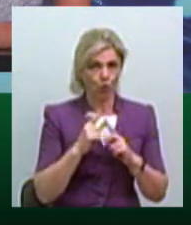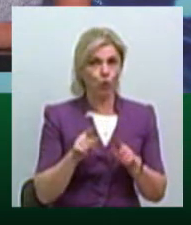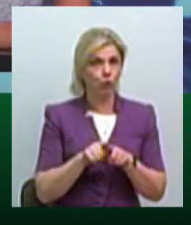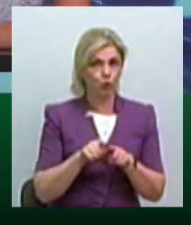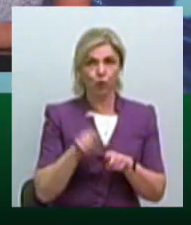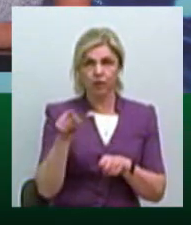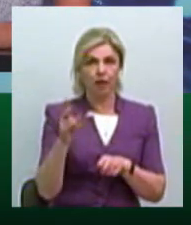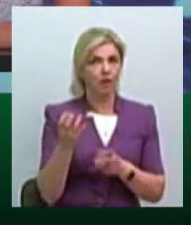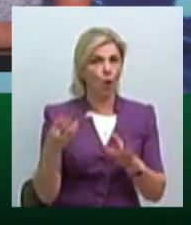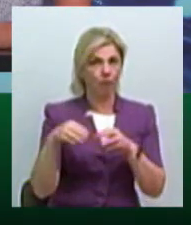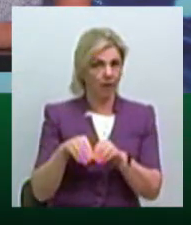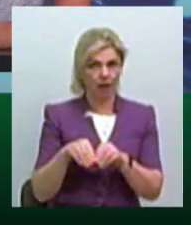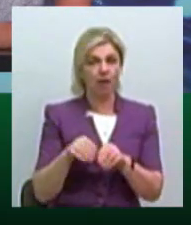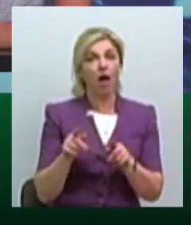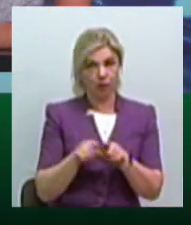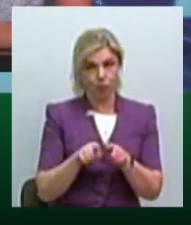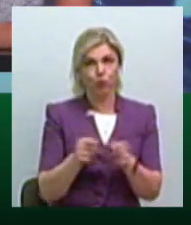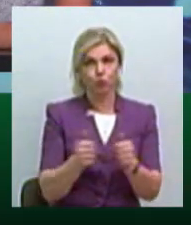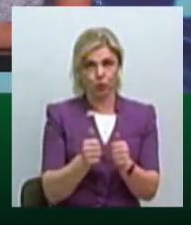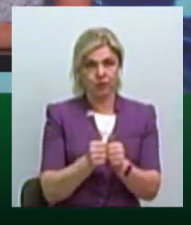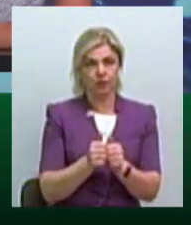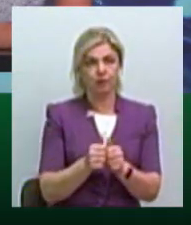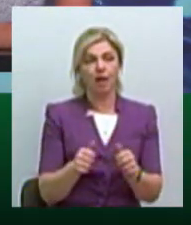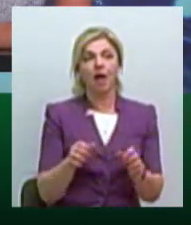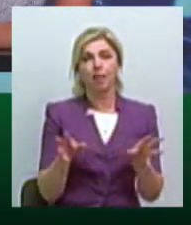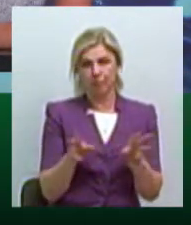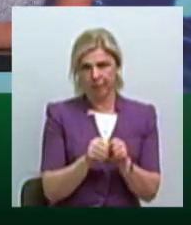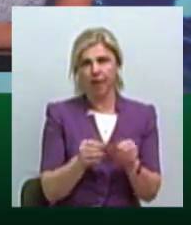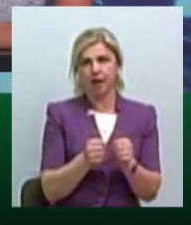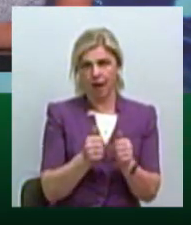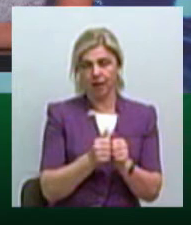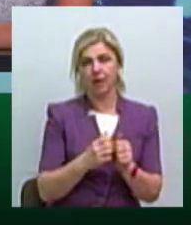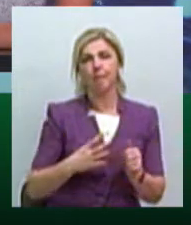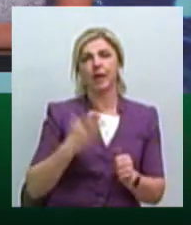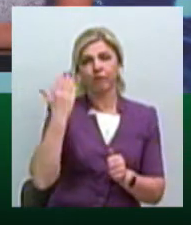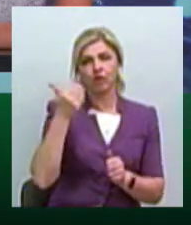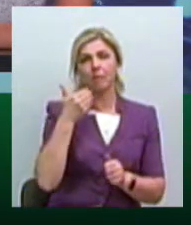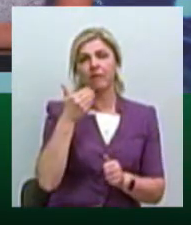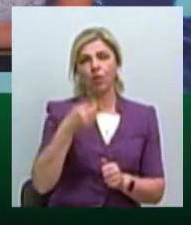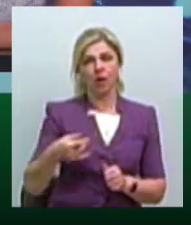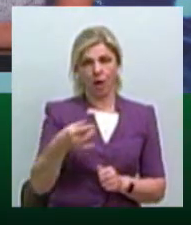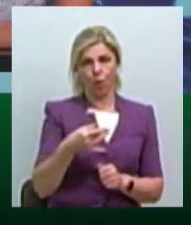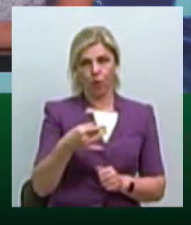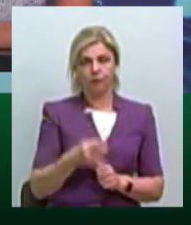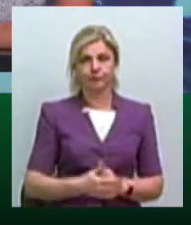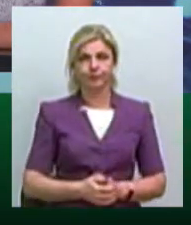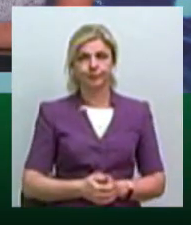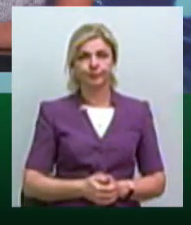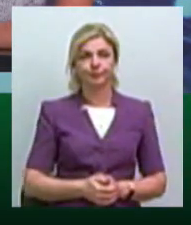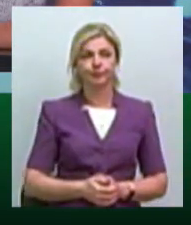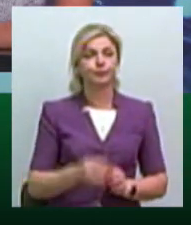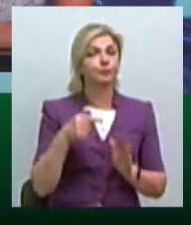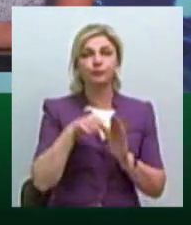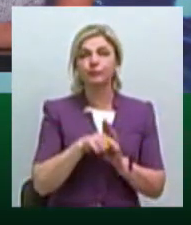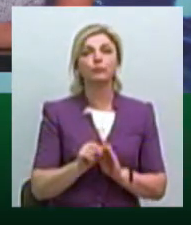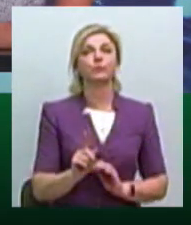це, як я розумію, десь поруч з Первомайським, так, тобто колишній сусіди. Первомайський район. Так, так. Ага. Значить, суть в